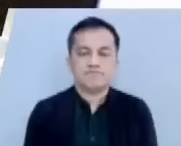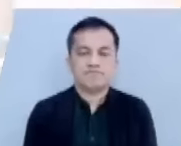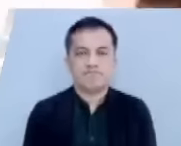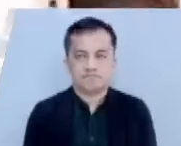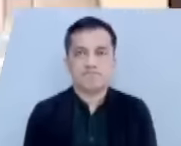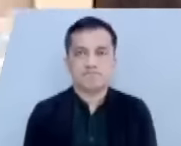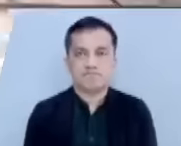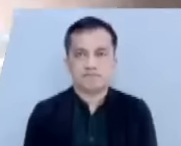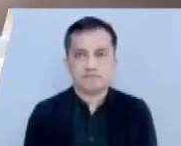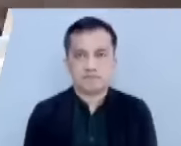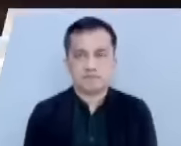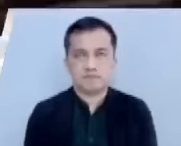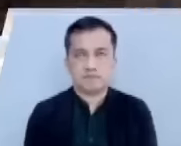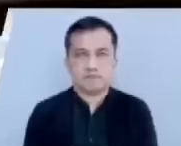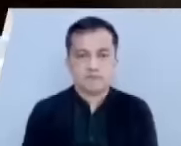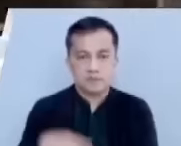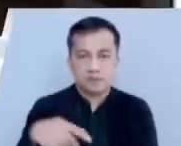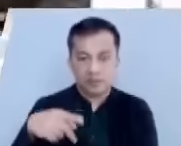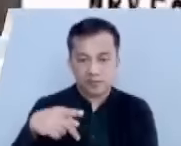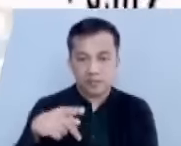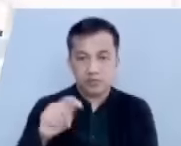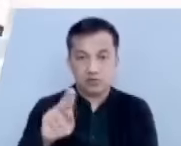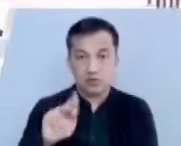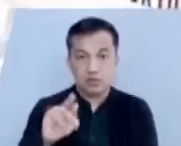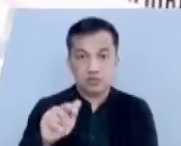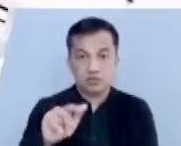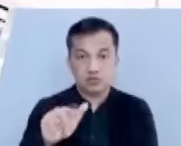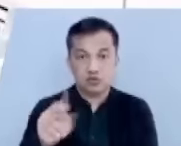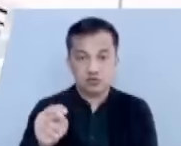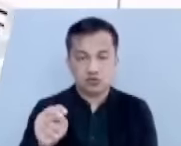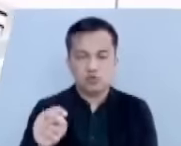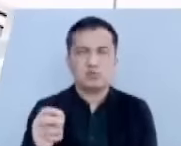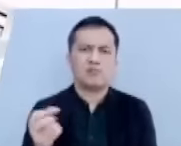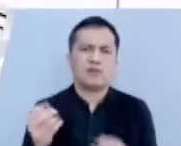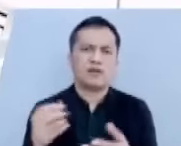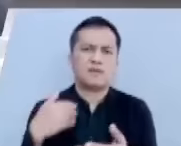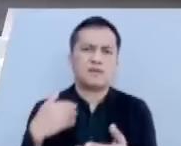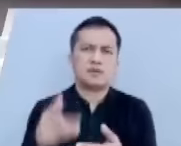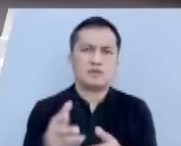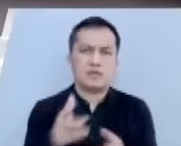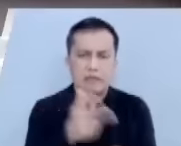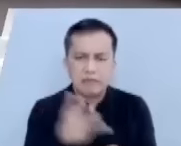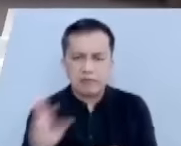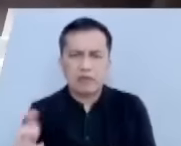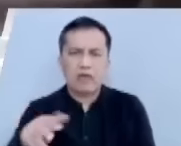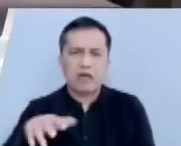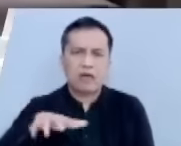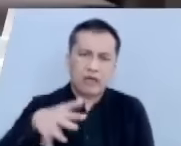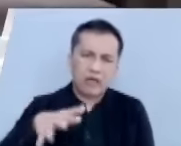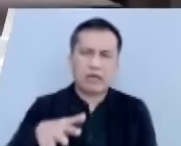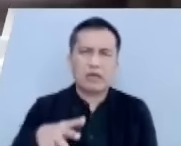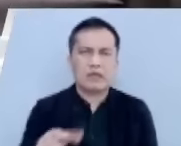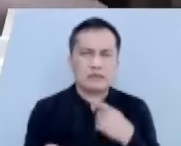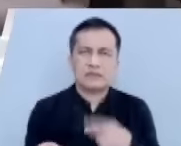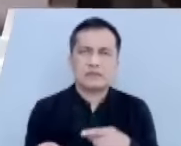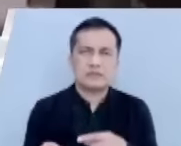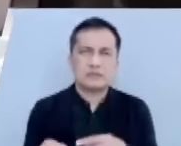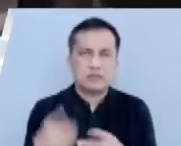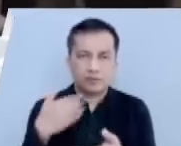Pagdating ng pituwason, mas marami pang mga sakyang nakaparada ng alanganin ang inabutan at